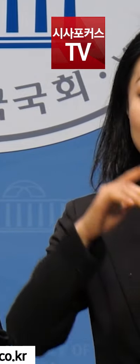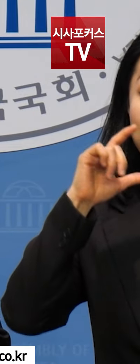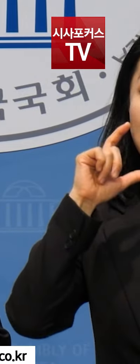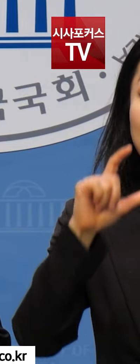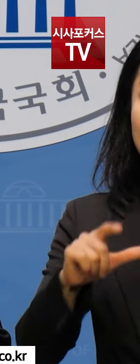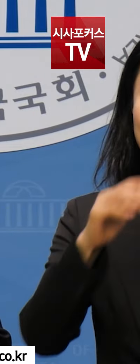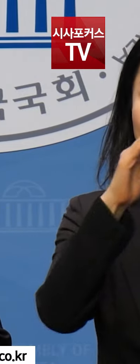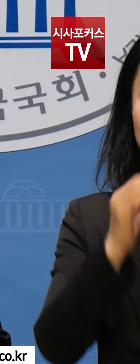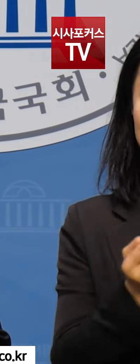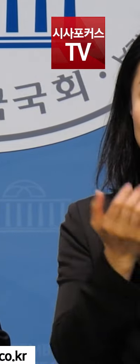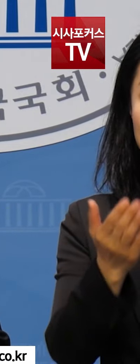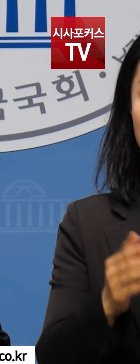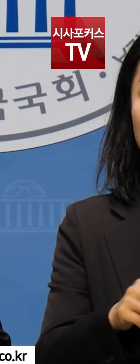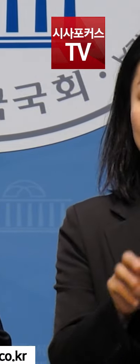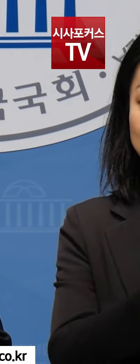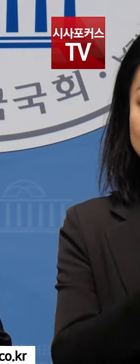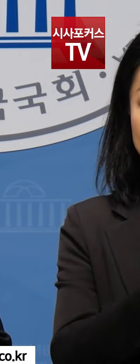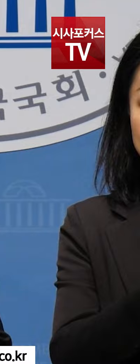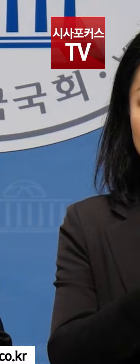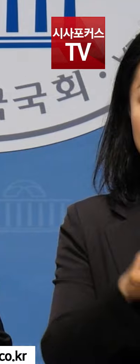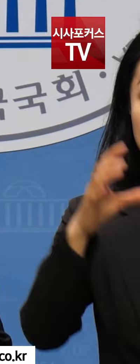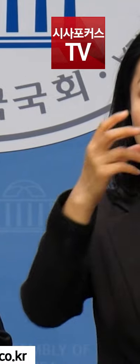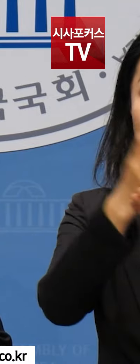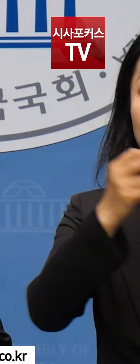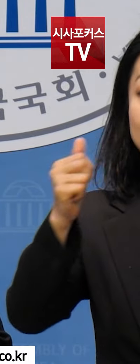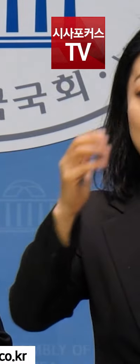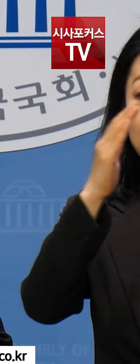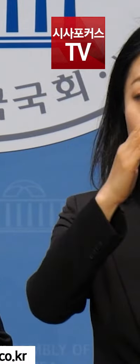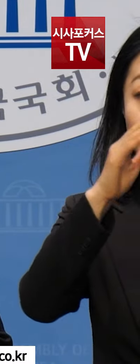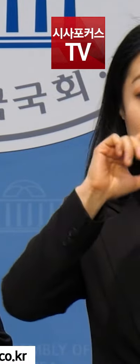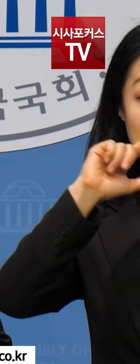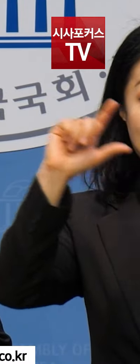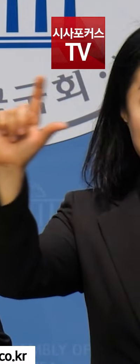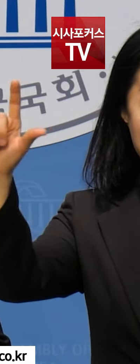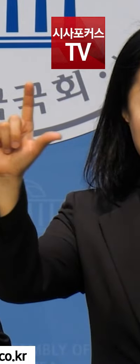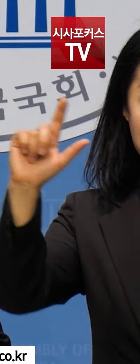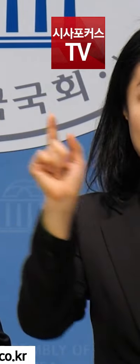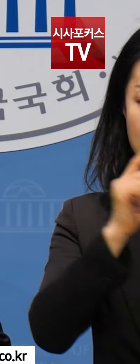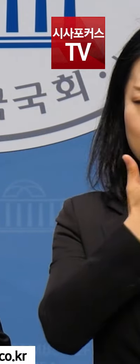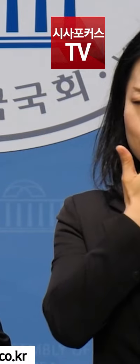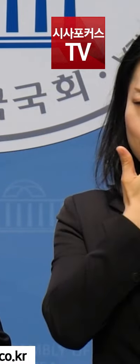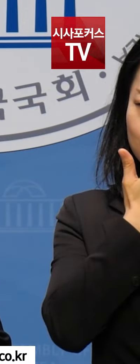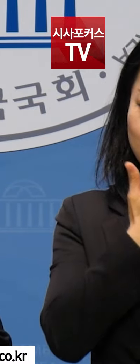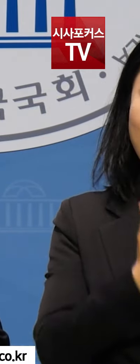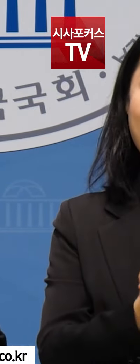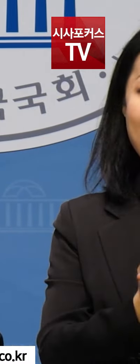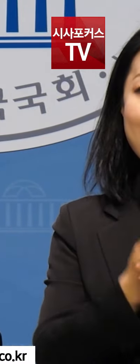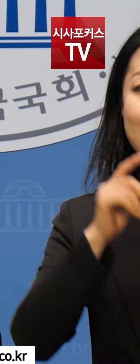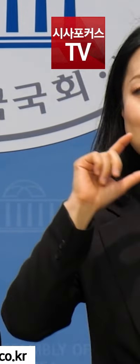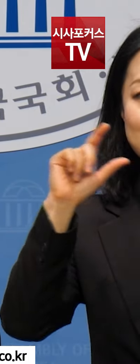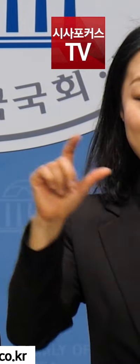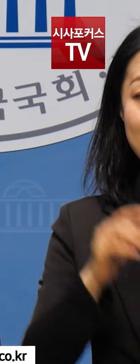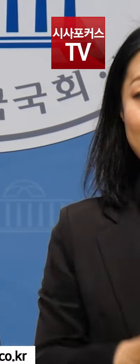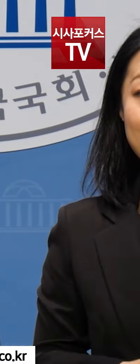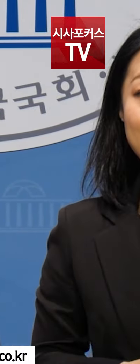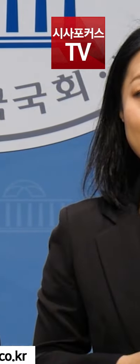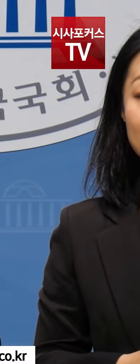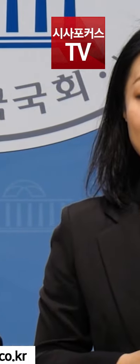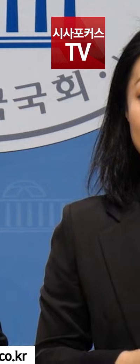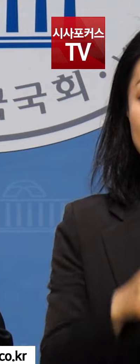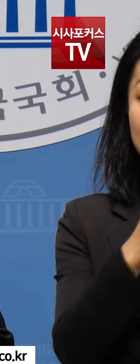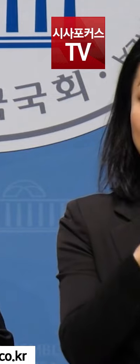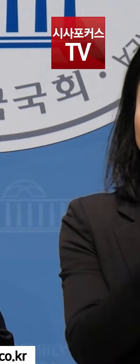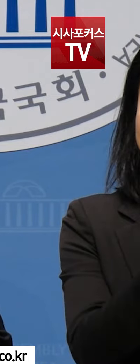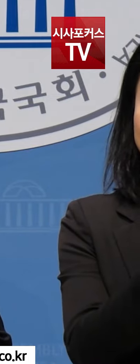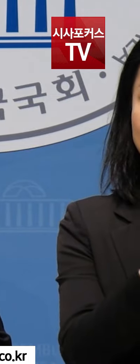말씀드리겠습니다. 지난 5월 30일 우리 헌법재판소는 매우 중요한 결정을 내렸습니다. 헌법재판소는